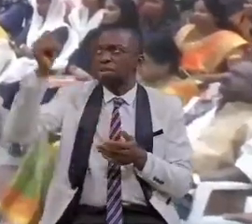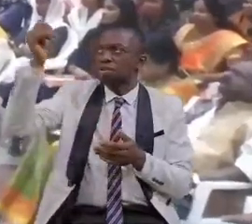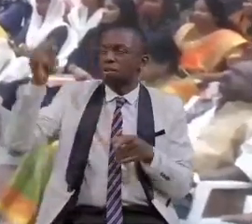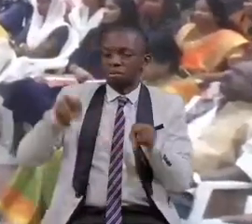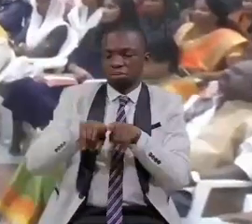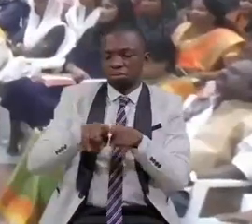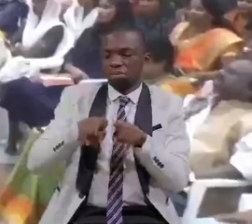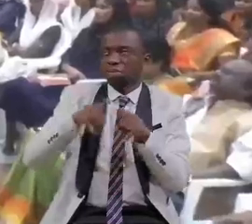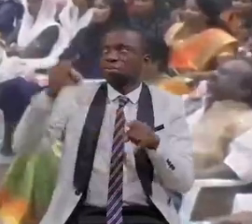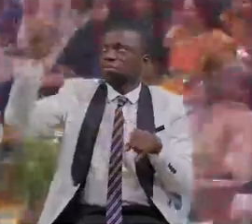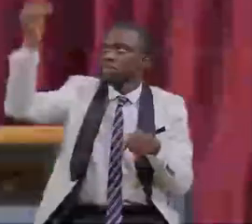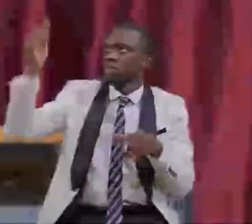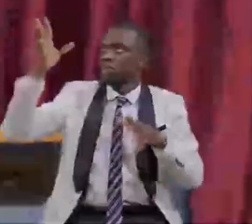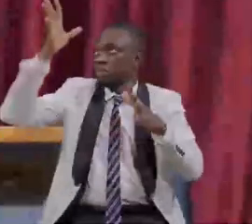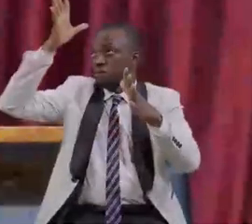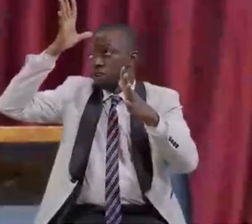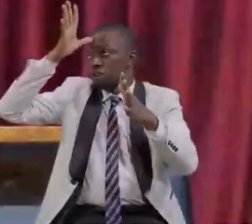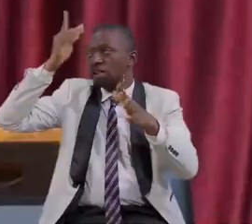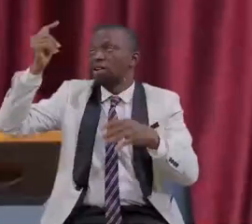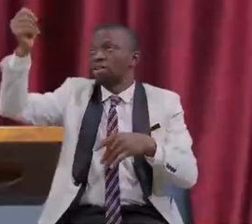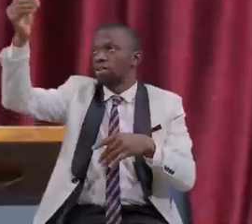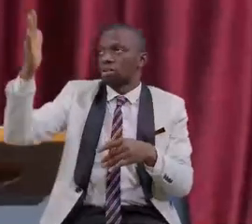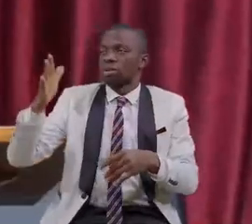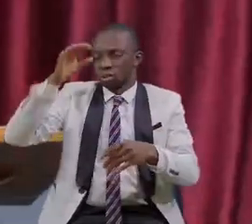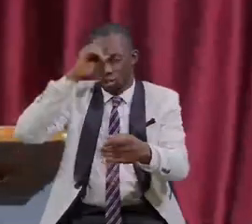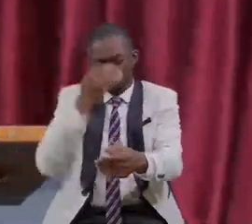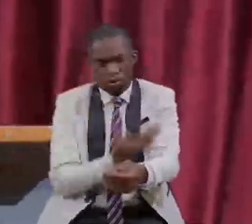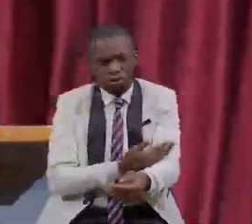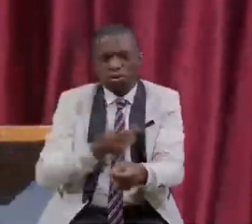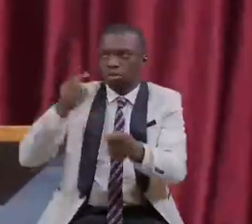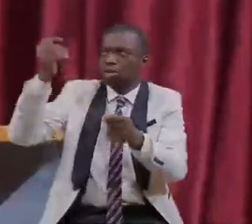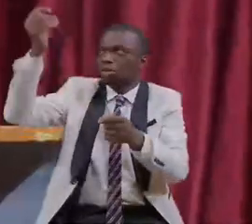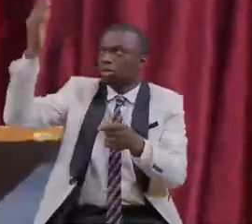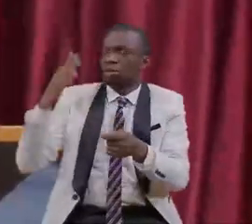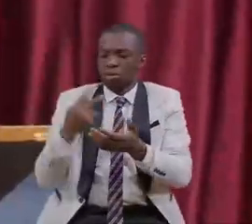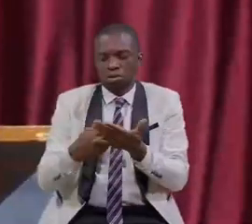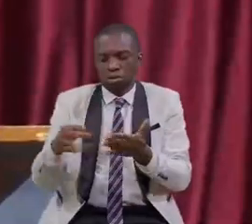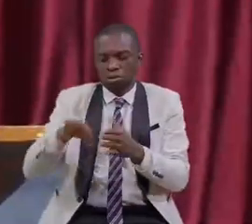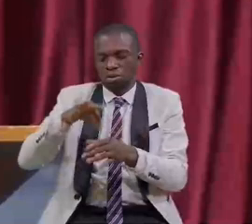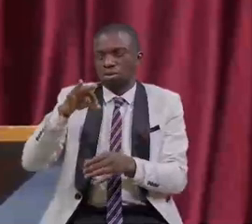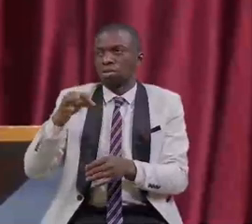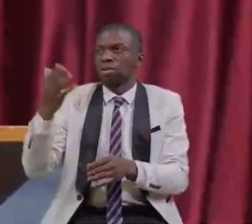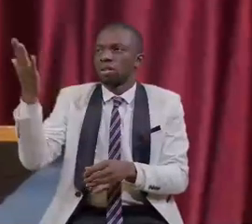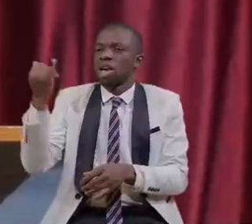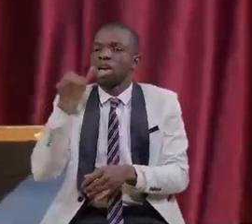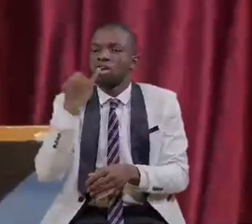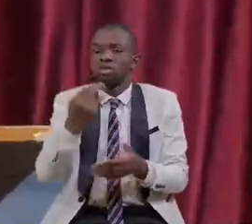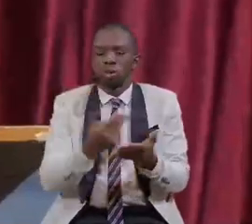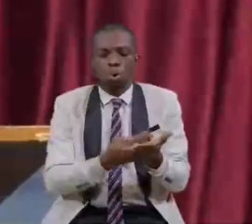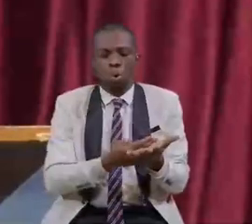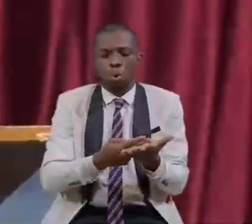Comme il y a Dieu le Père, Dieu le Fils, Dieu le Saint-Esprit, il y a la Sainte Trinité.